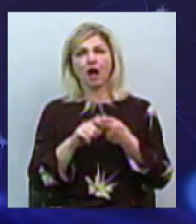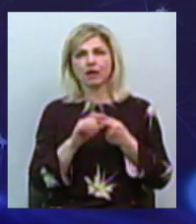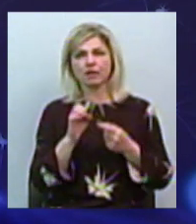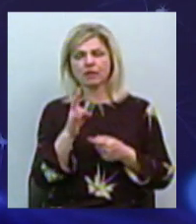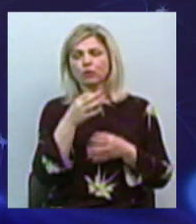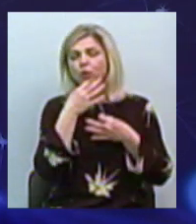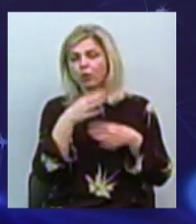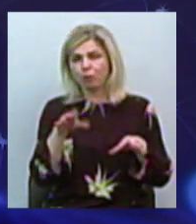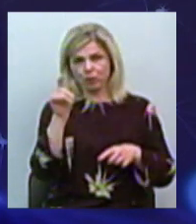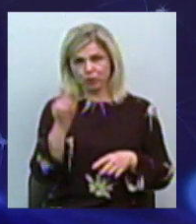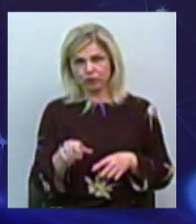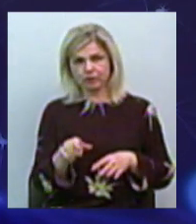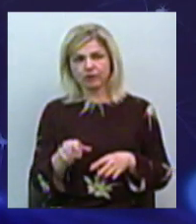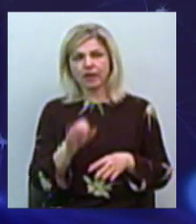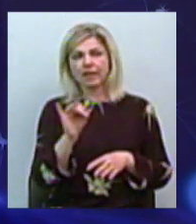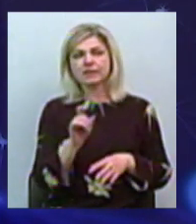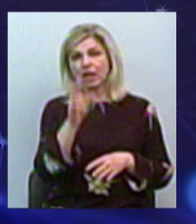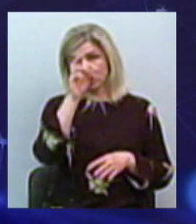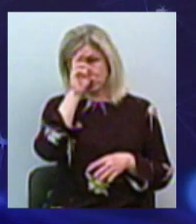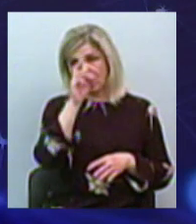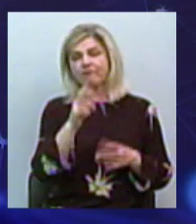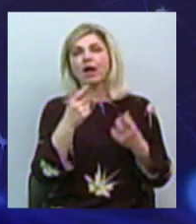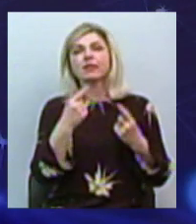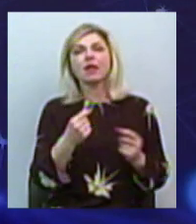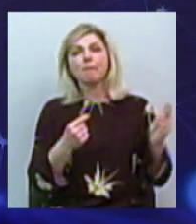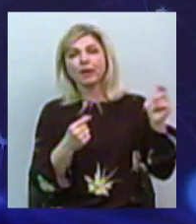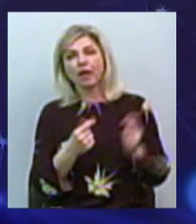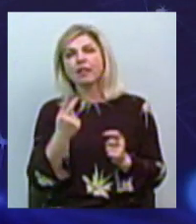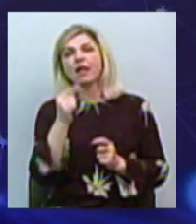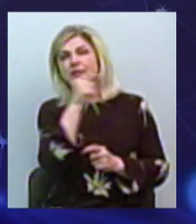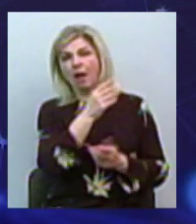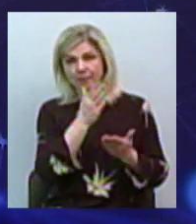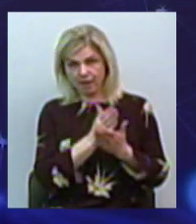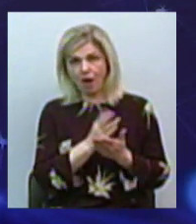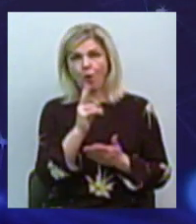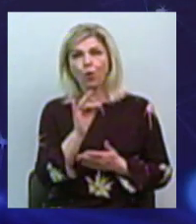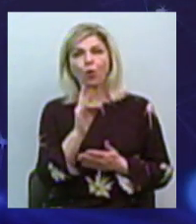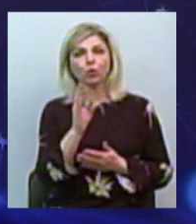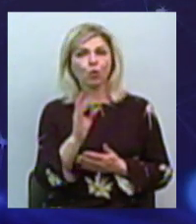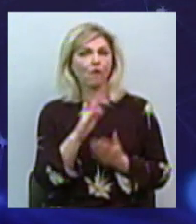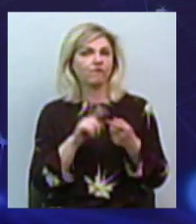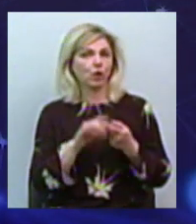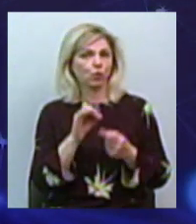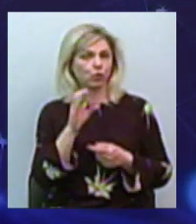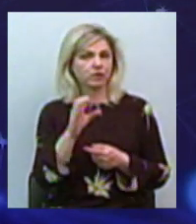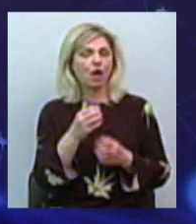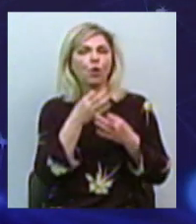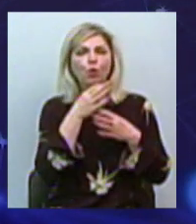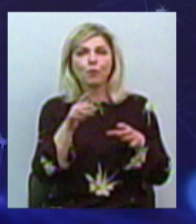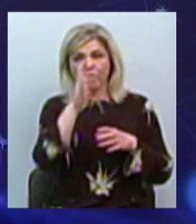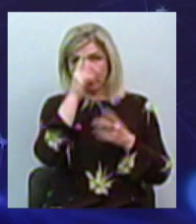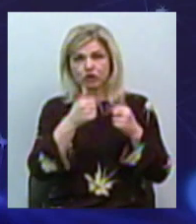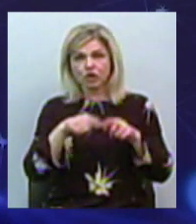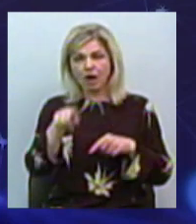Будь-яка людина? Будь-яка людина з держави, в якій зареєстровано випадок. І будь-яка держава вирішує для себе сама